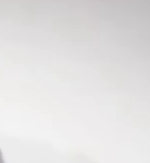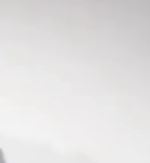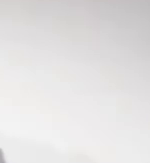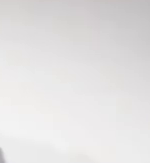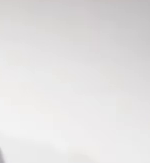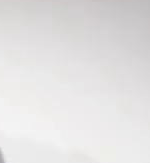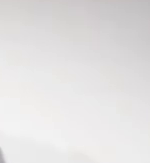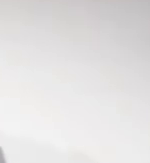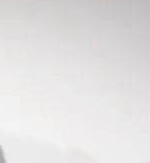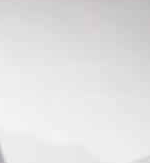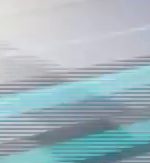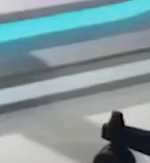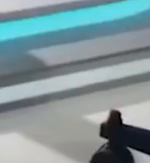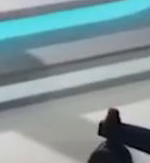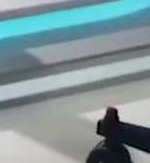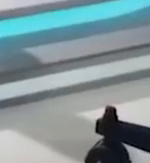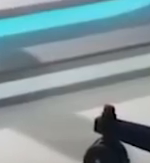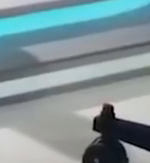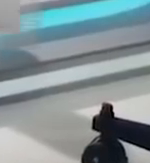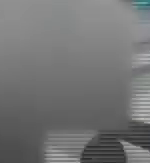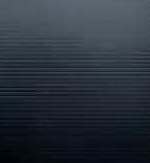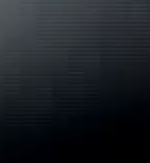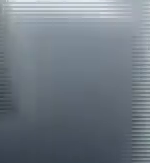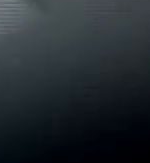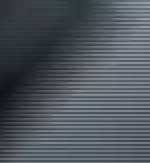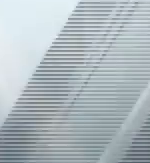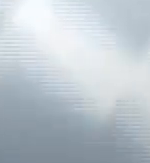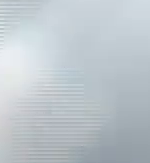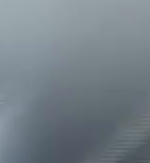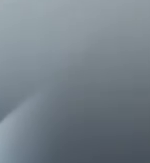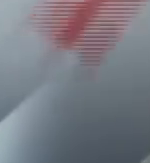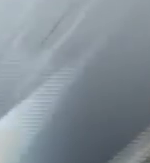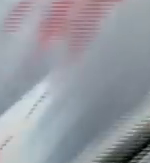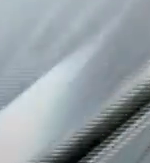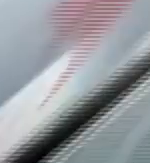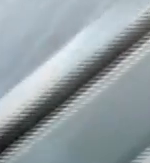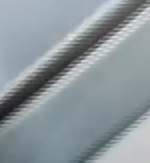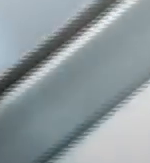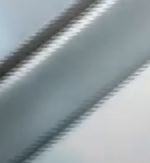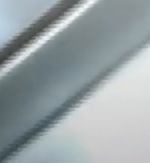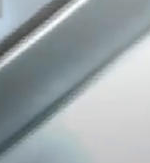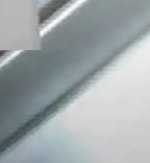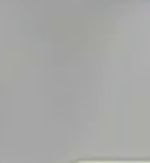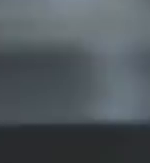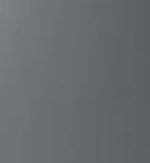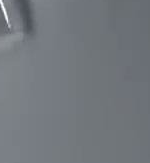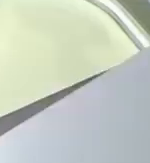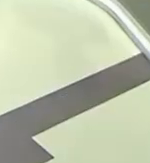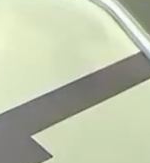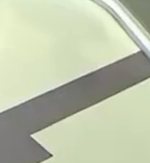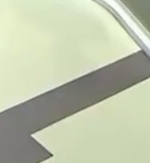Live mula sa GMA Network Center, ito ang 24 Oras.